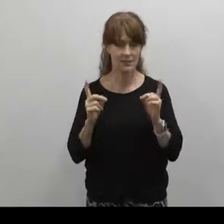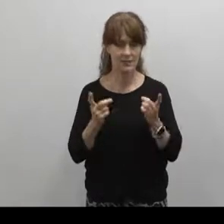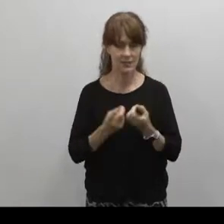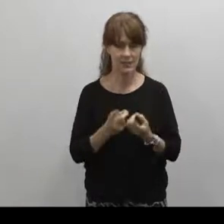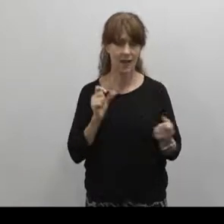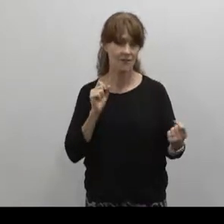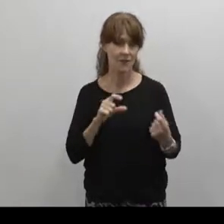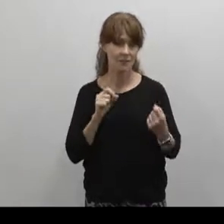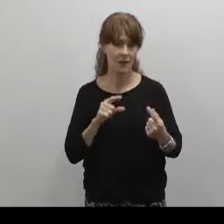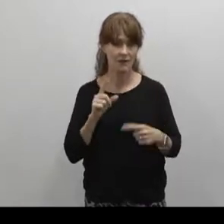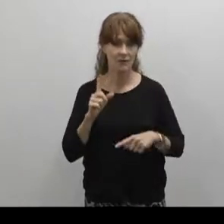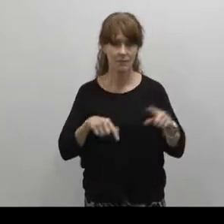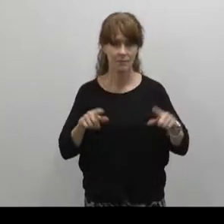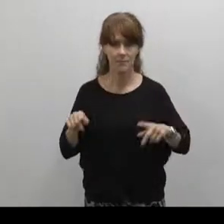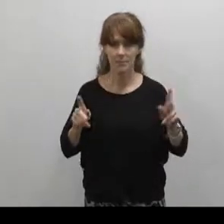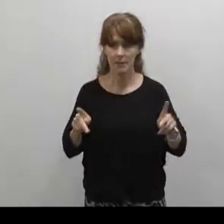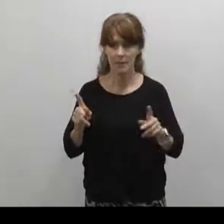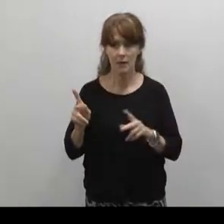sustainability